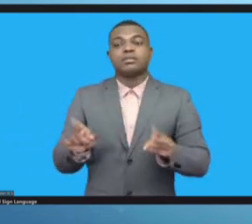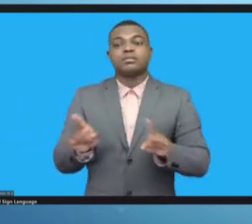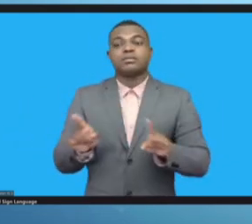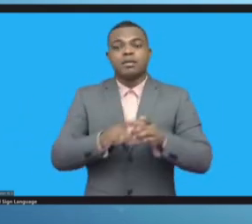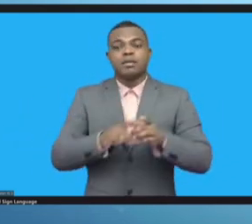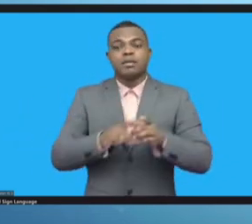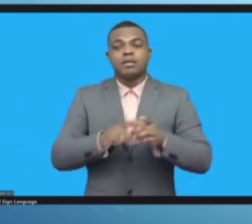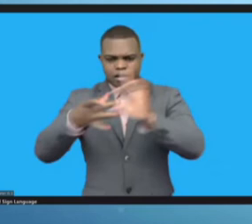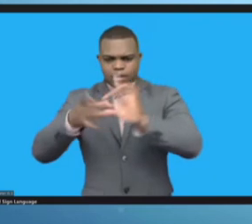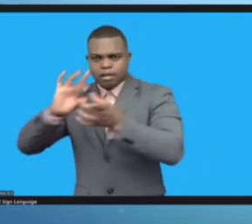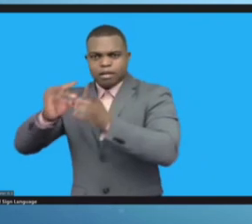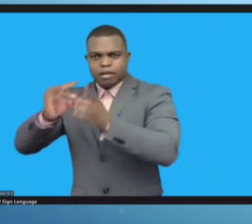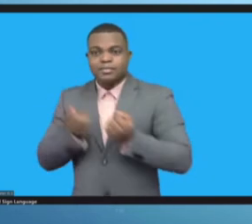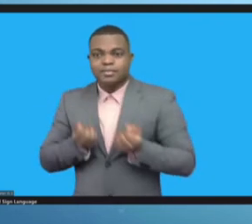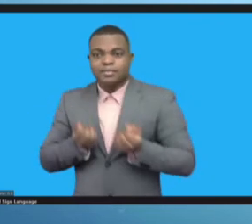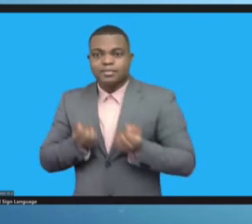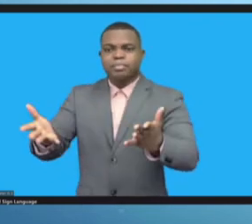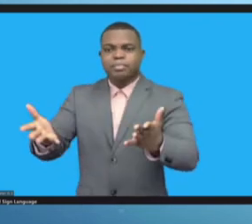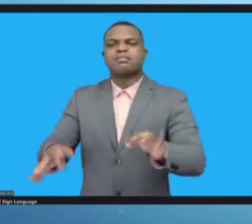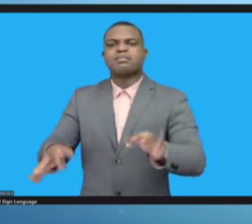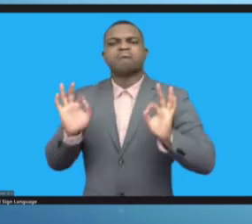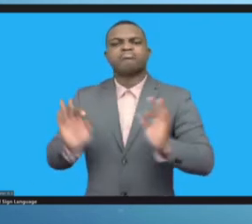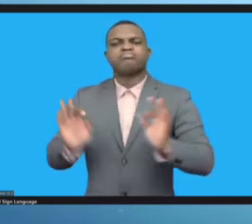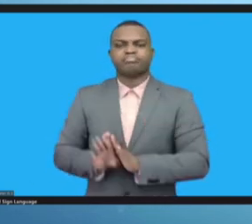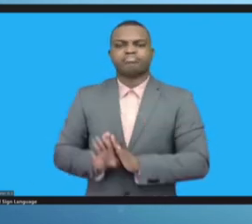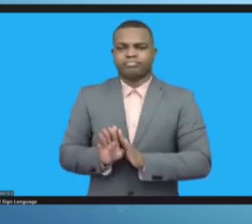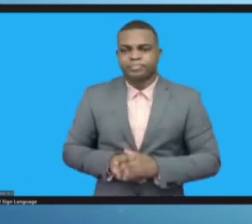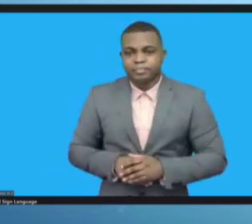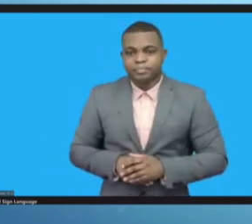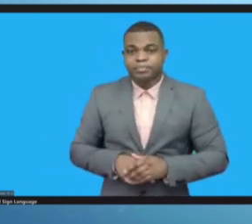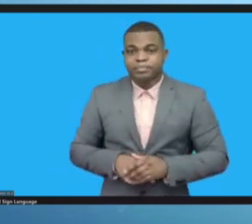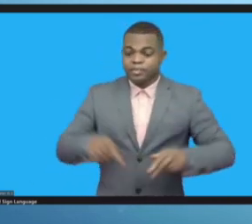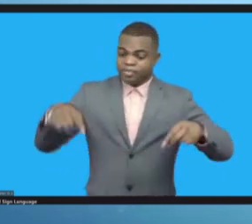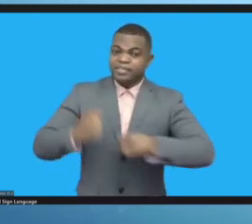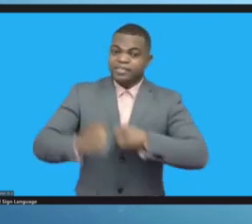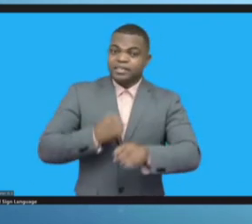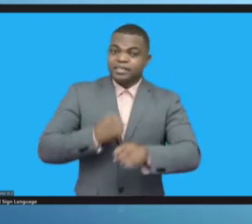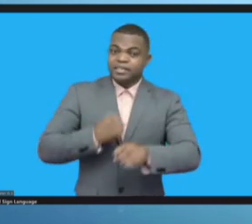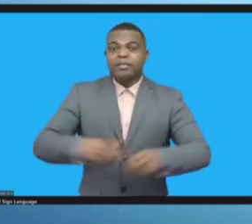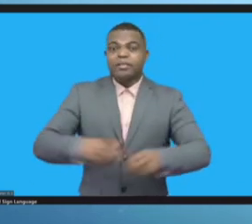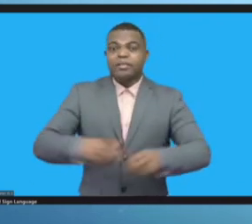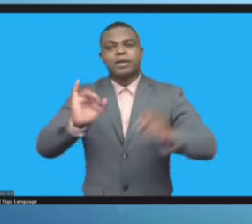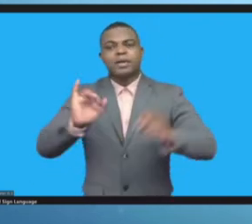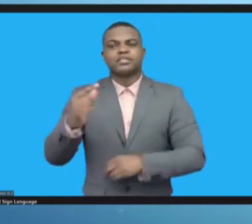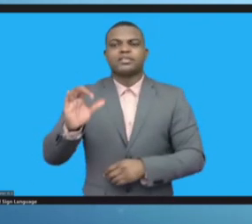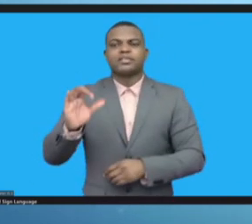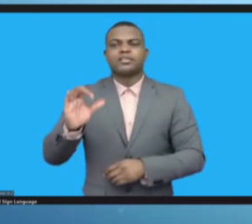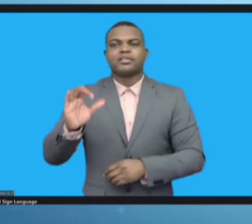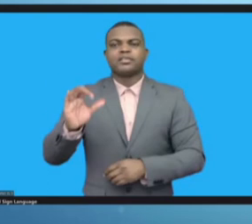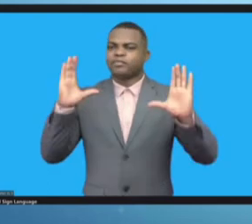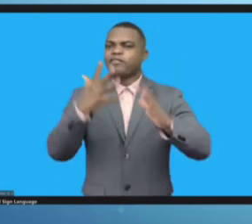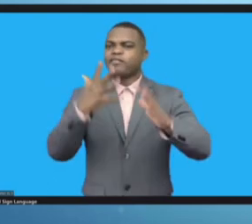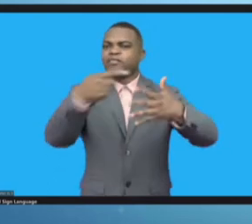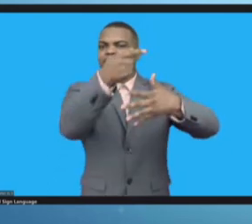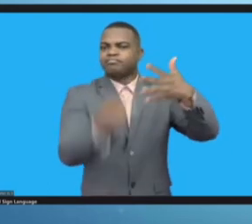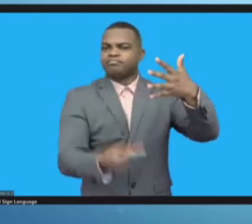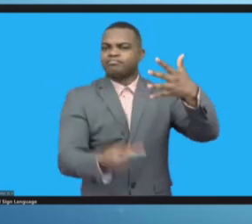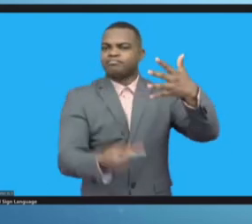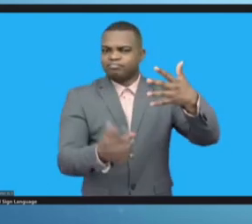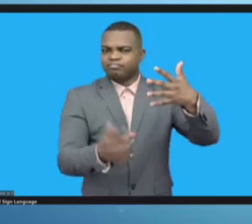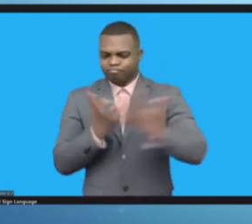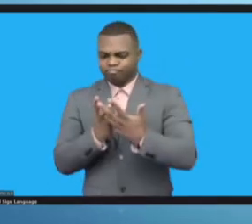les 5 thèmes sont tout à fait alignés avec le travail et les efforts de la CEA. Sur les dernières années, la CEA